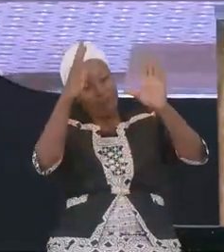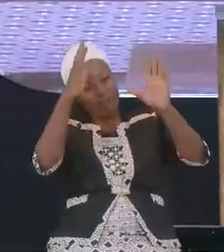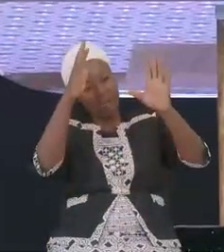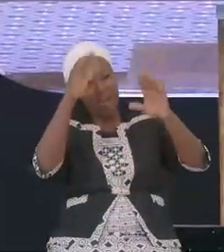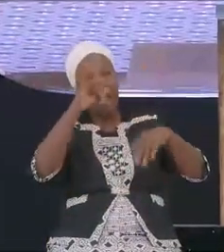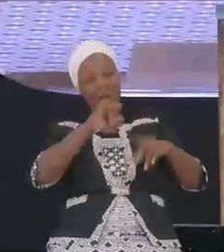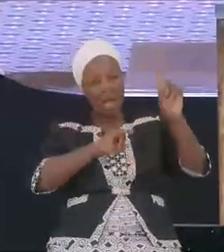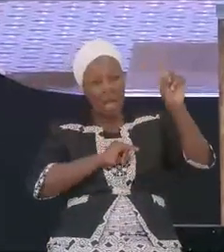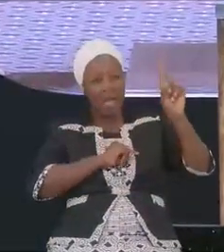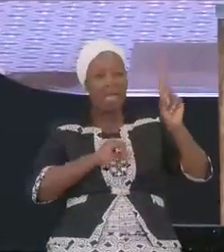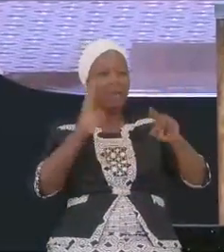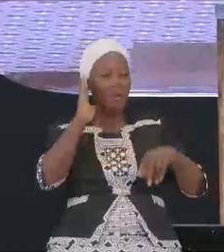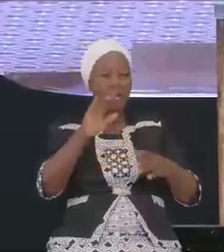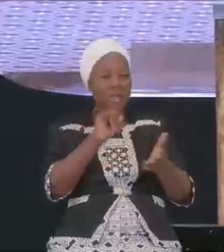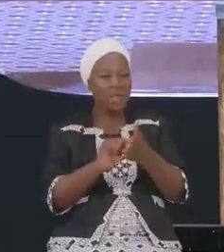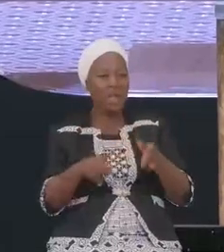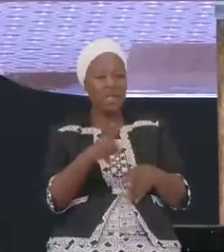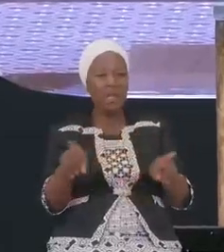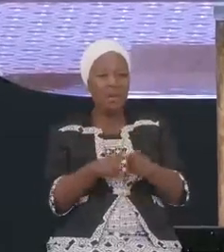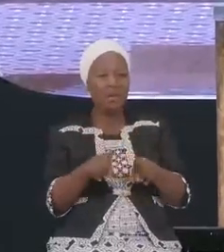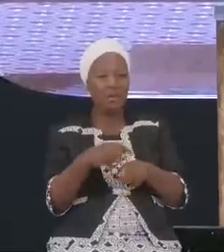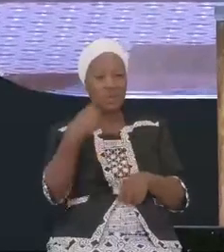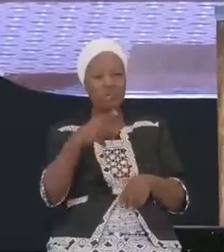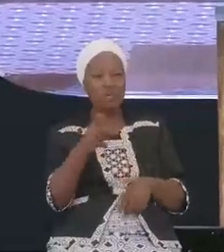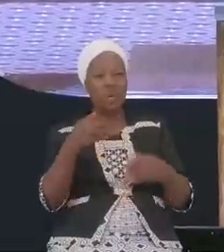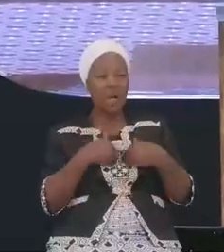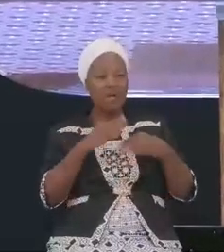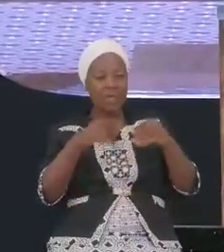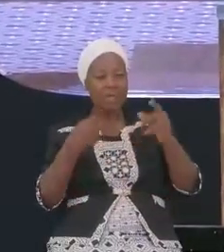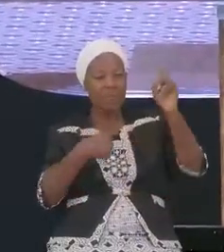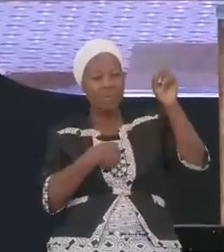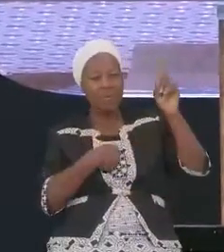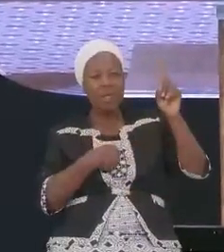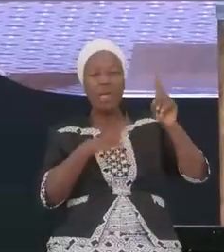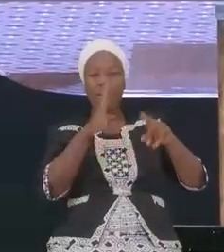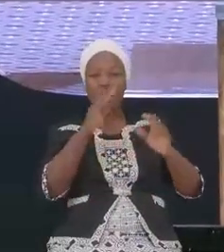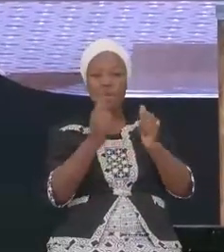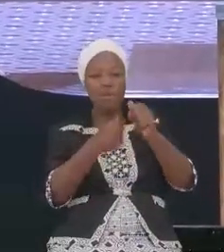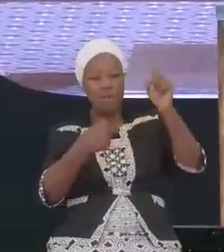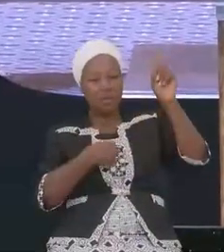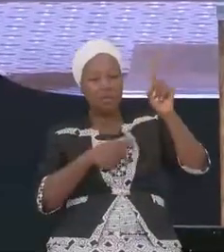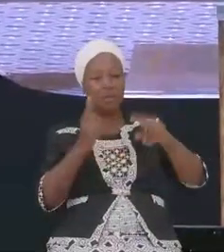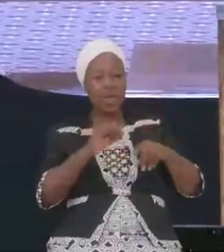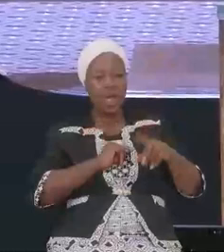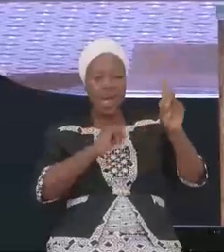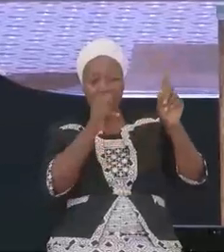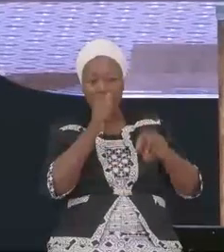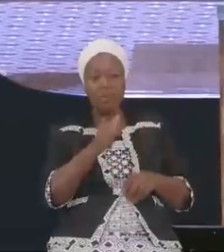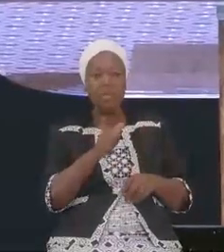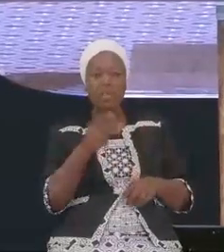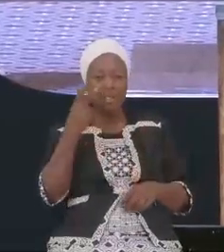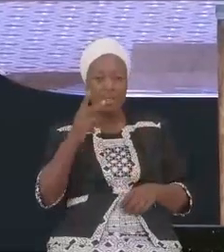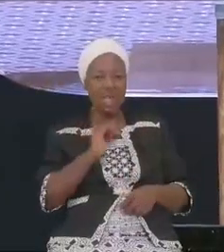que là où je suis, ce que tu m'as donné soit aussi avec moi. Regardez notre